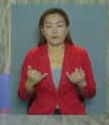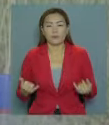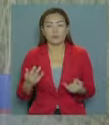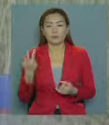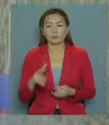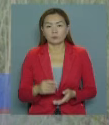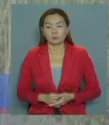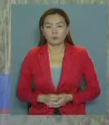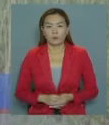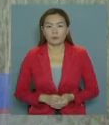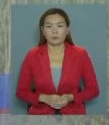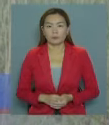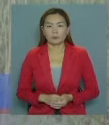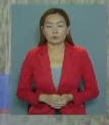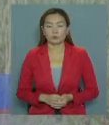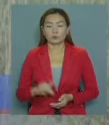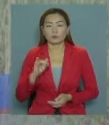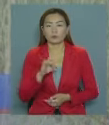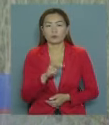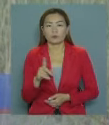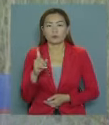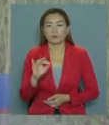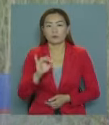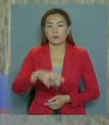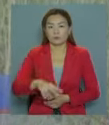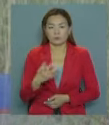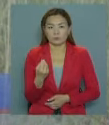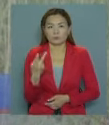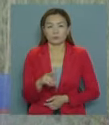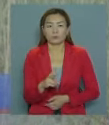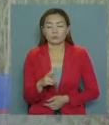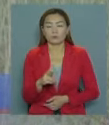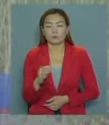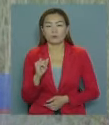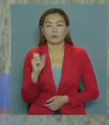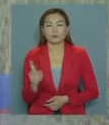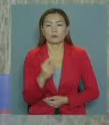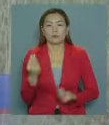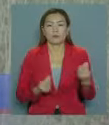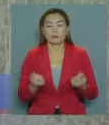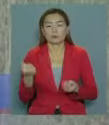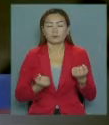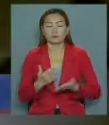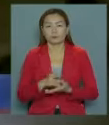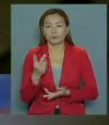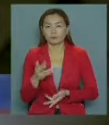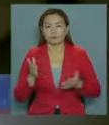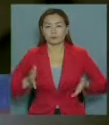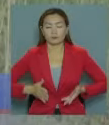екі үлкен Урал және ЗИЛ, сосын екі кішігірім УАЗ автокөліктер бар, сосын екі трактор ғана